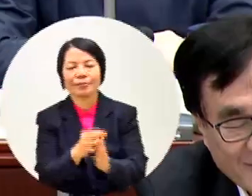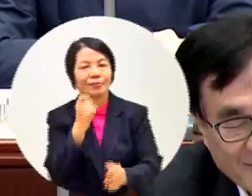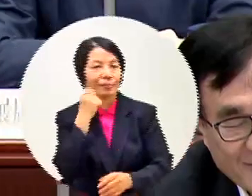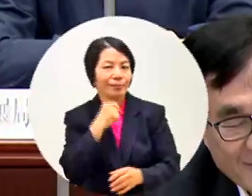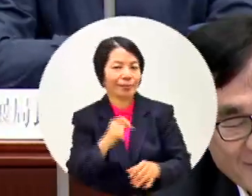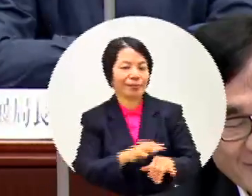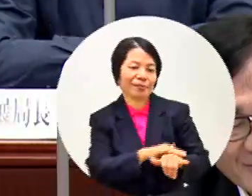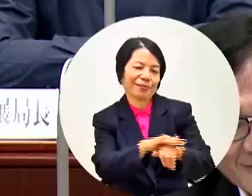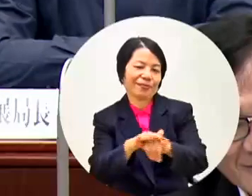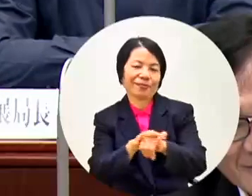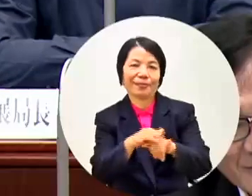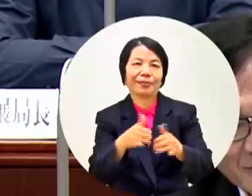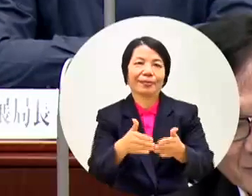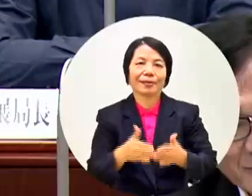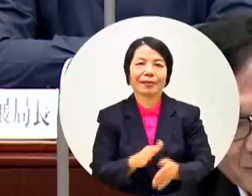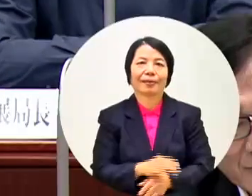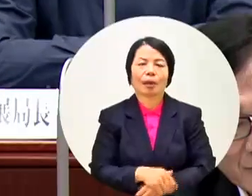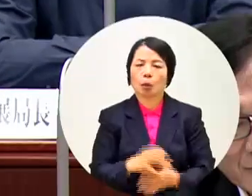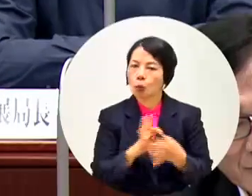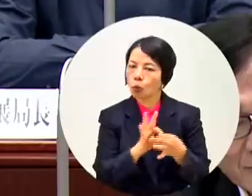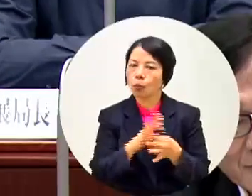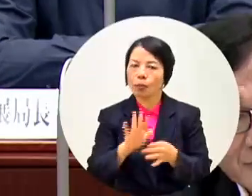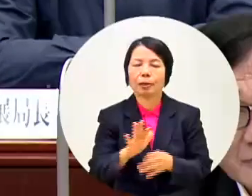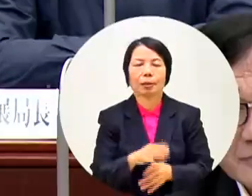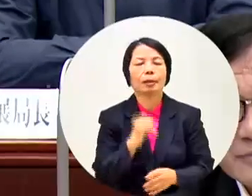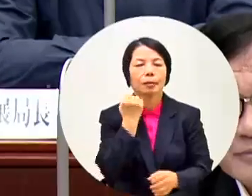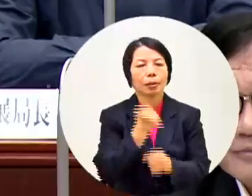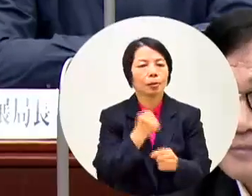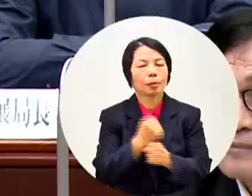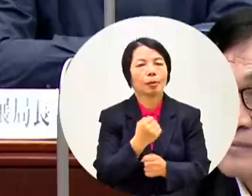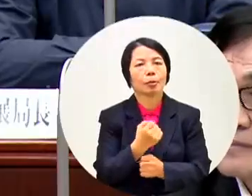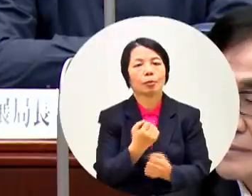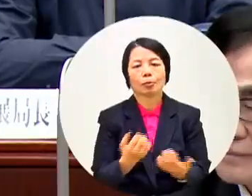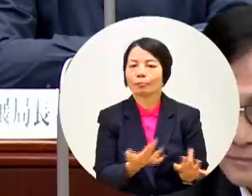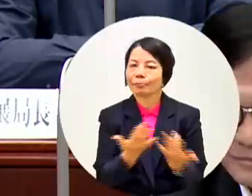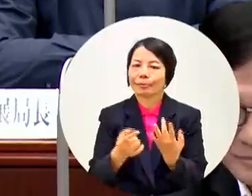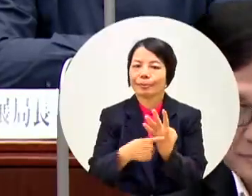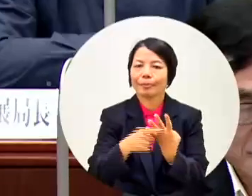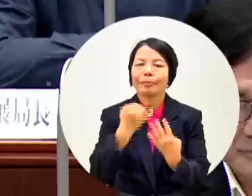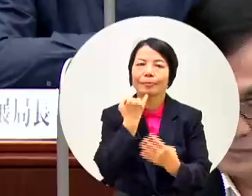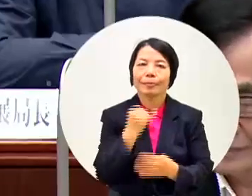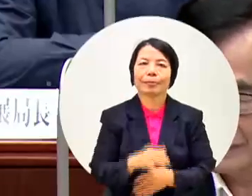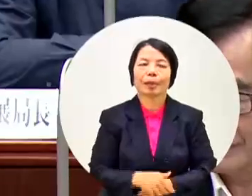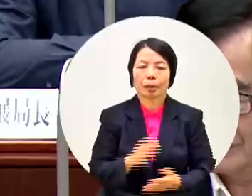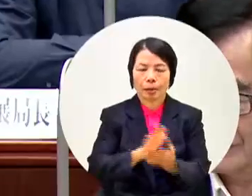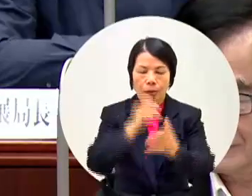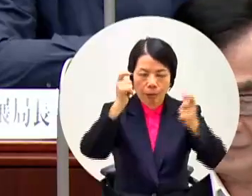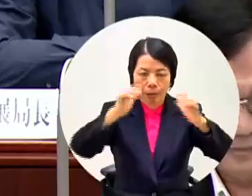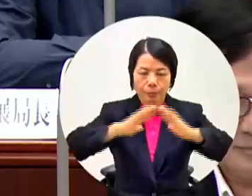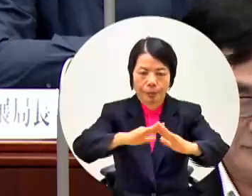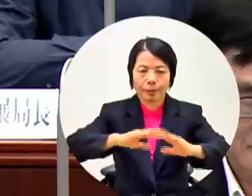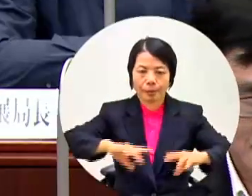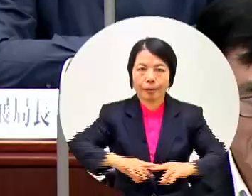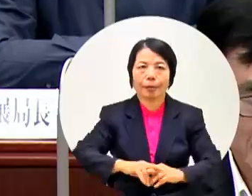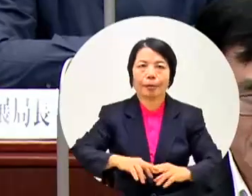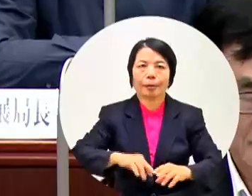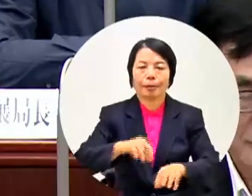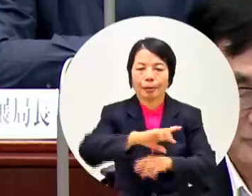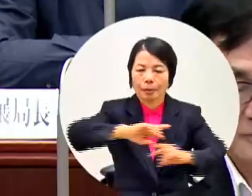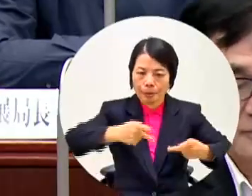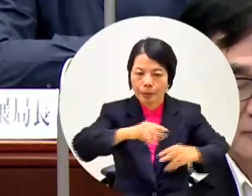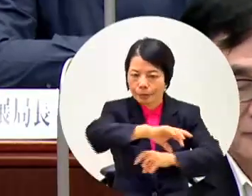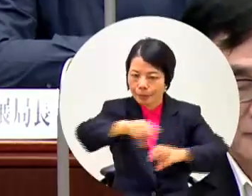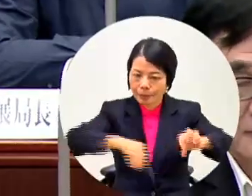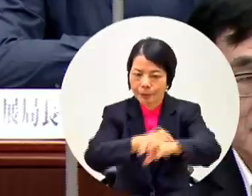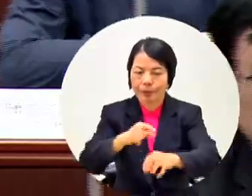一定可以做产业的。那高雄如果未来转型，我们要吃饱280万人的肚子，一定要靠庶民经